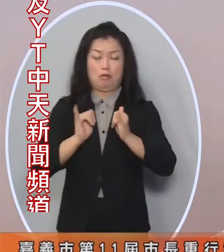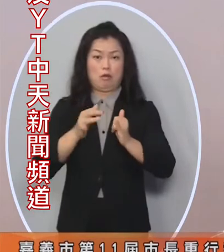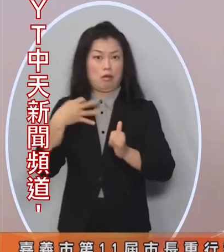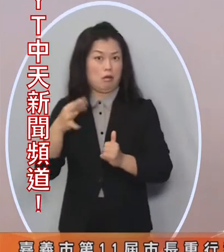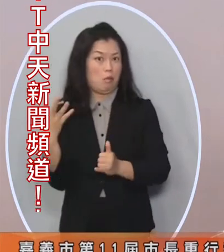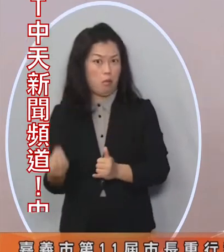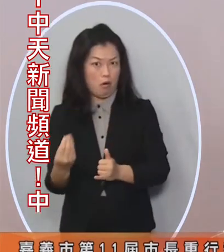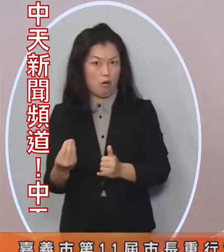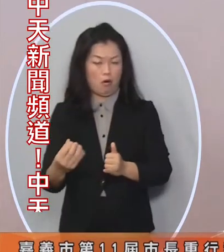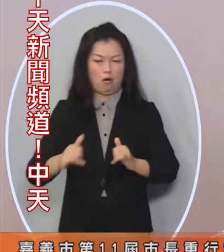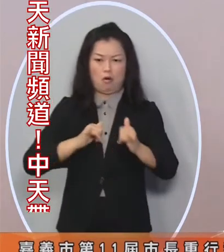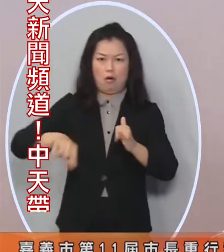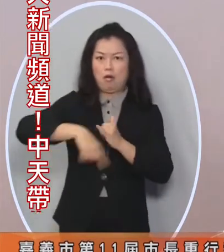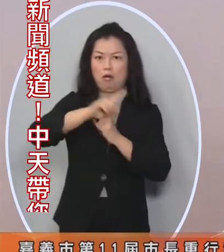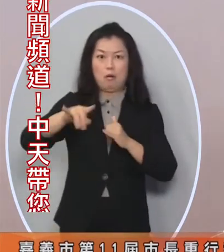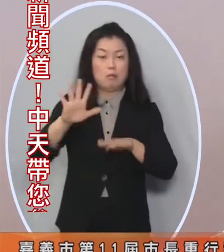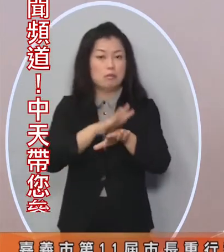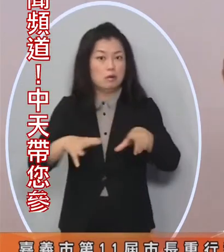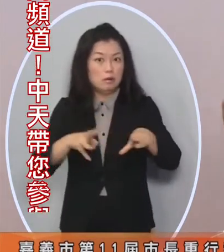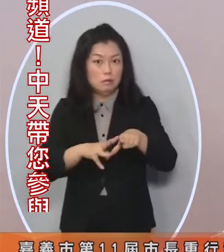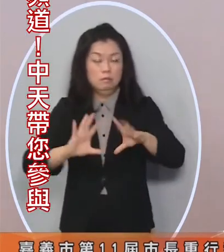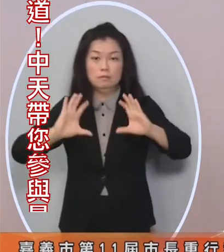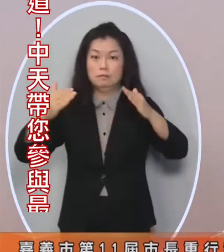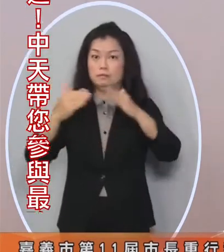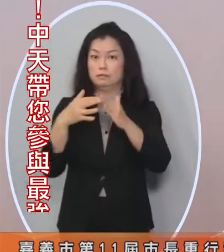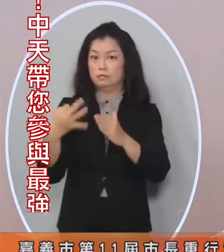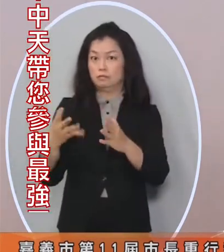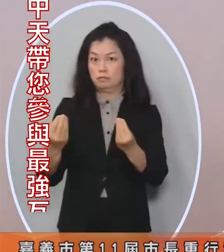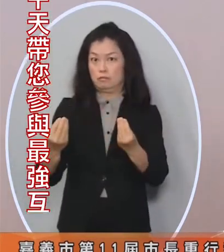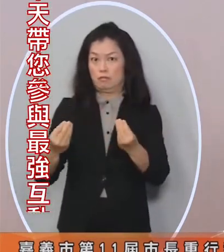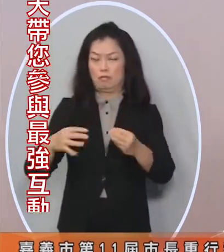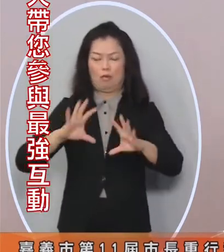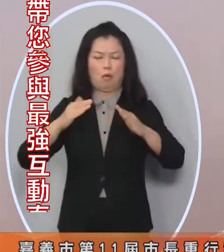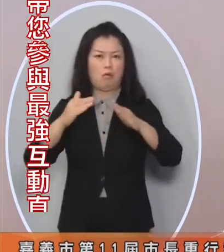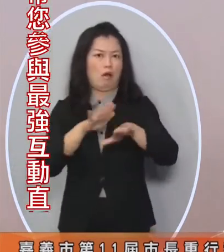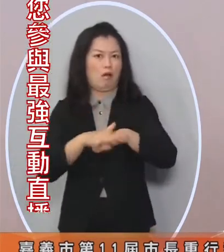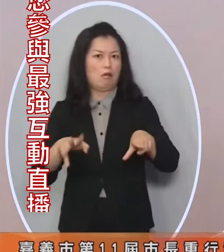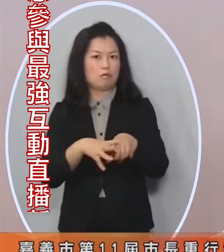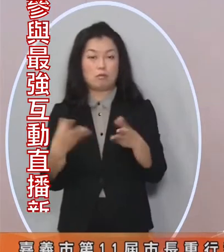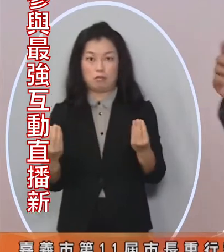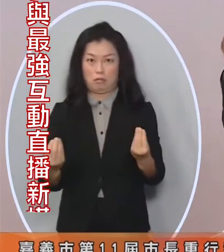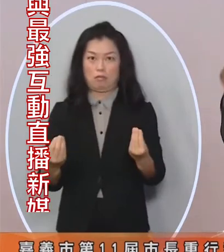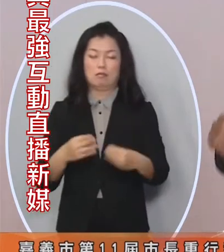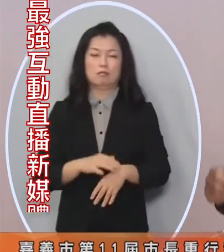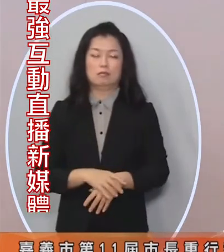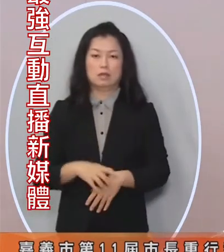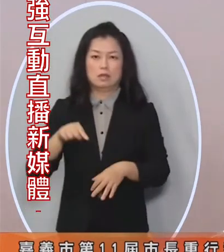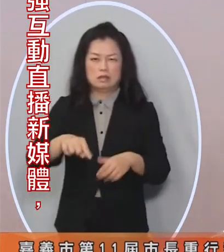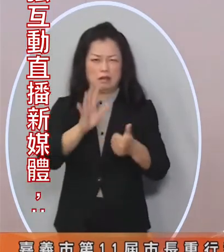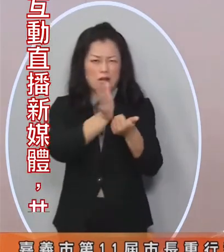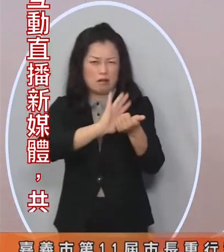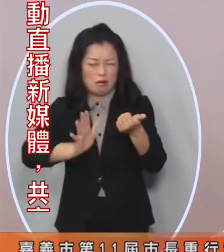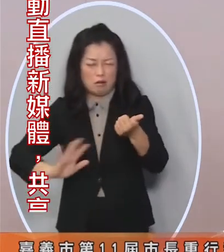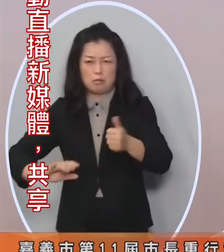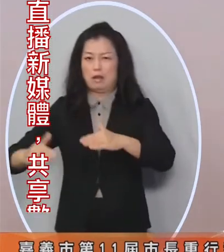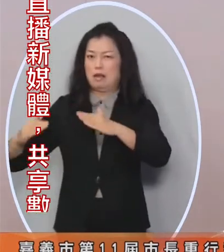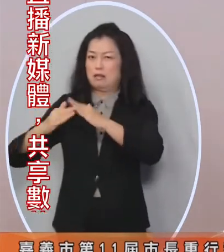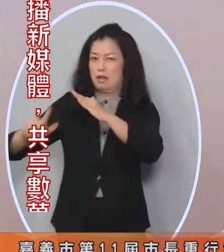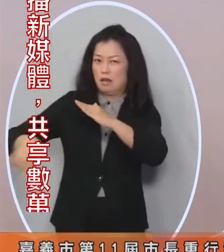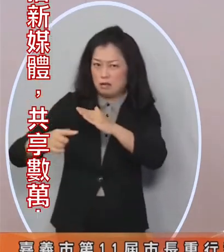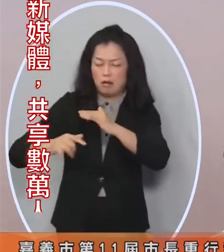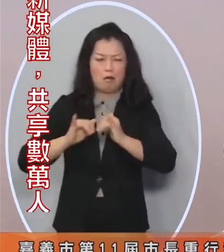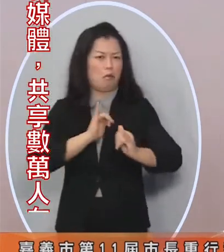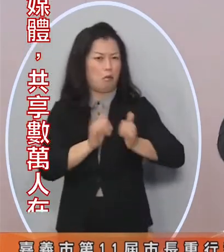不安全；国家若无钱，国家不安全。牵扯到家庭安全、社会安全、国家安